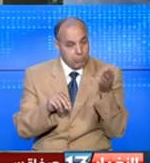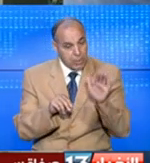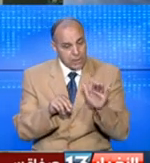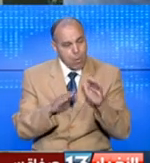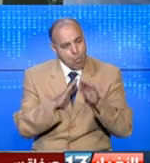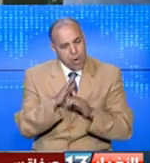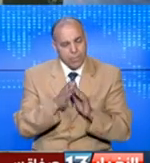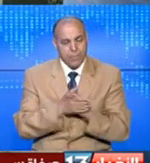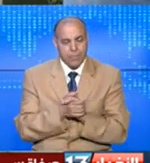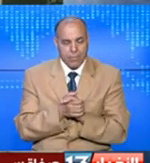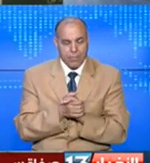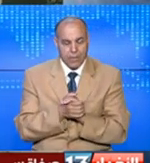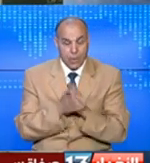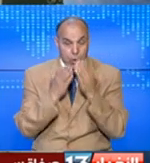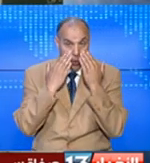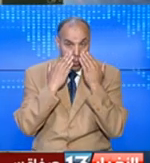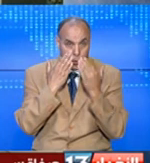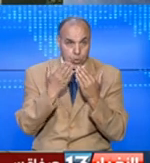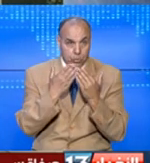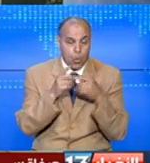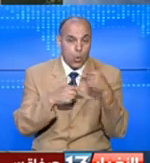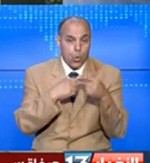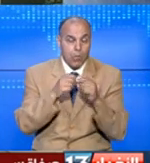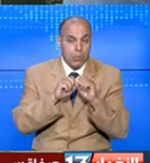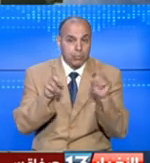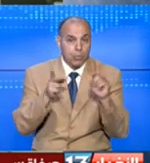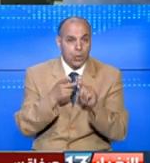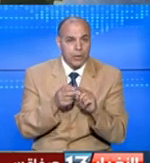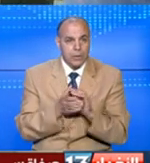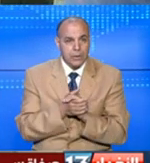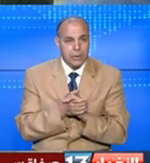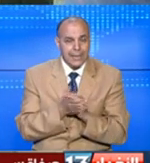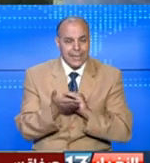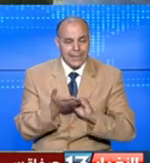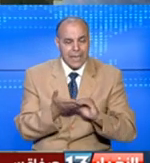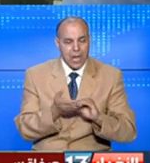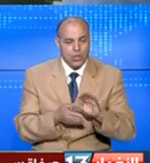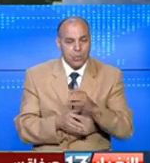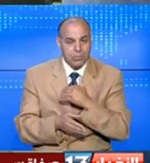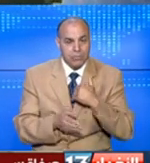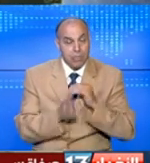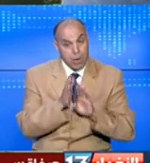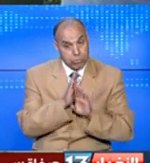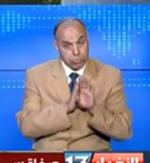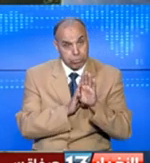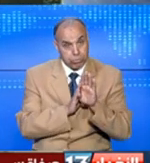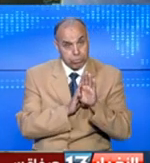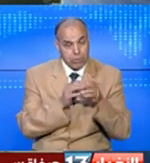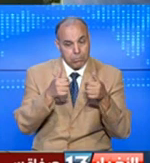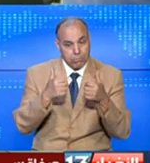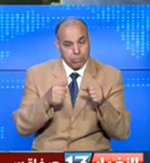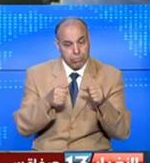لكن انت مثلا في النشره اليوميه الى تصدرها اه الاداره الجهويه ارتفاع في عدد المقيمين